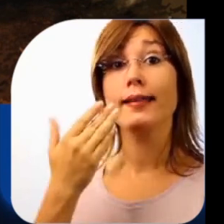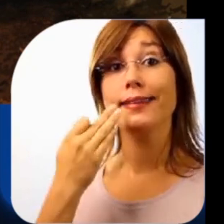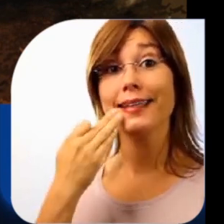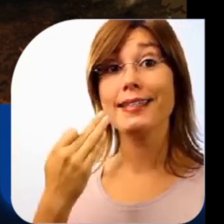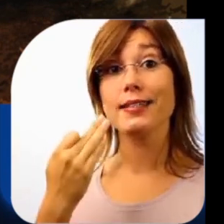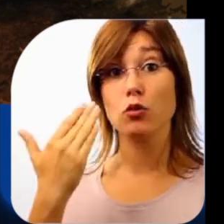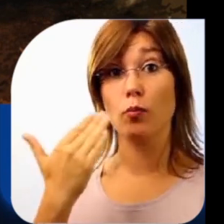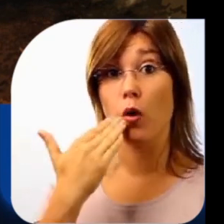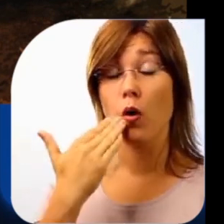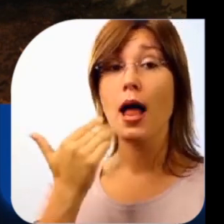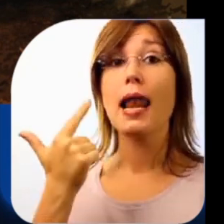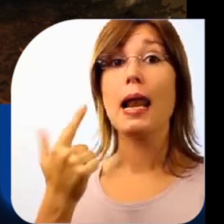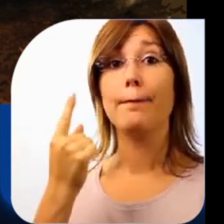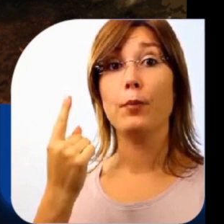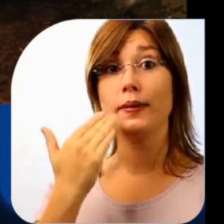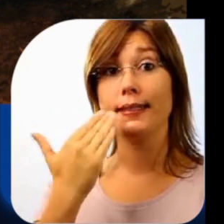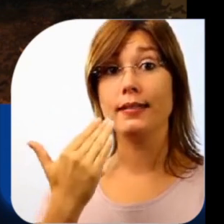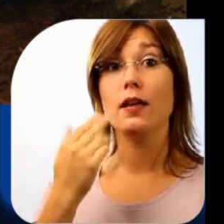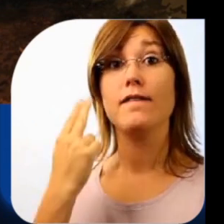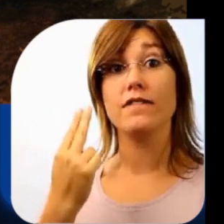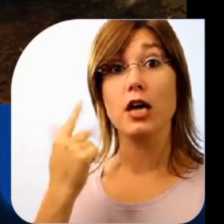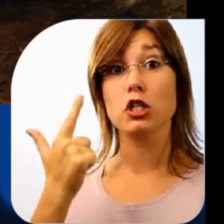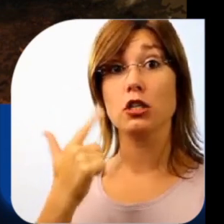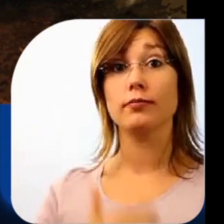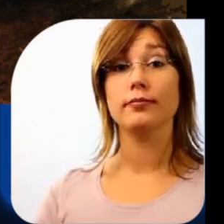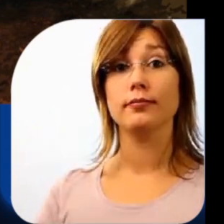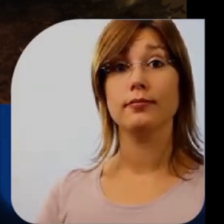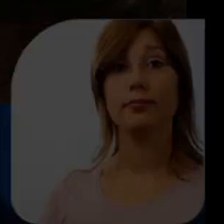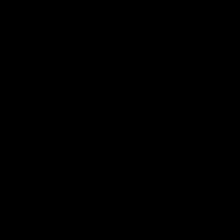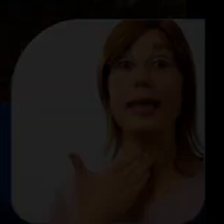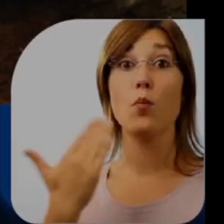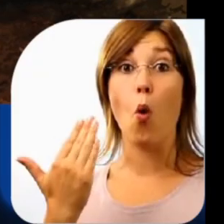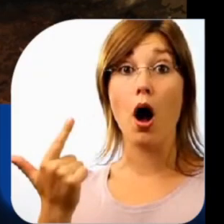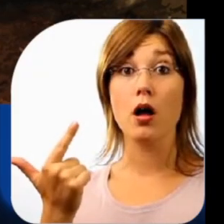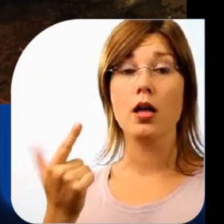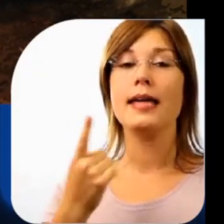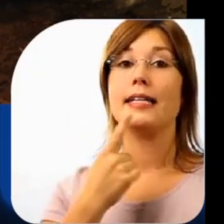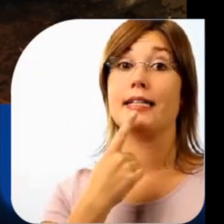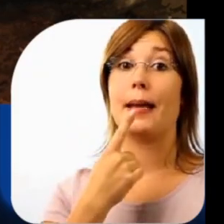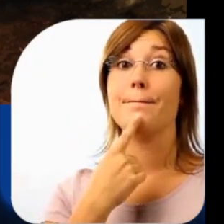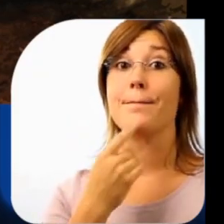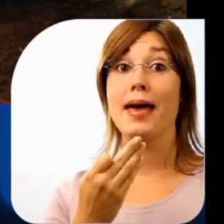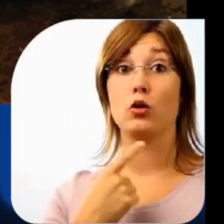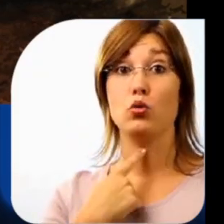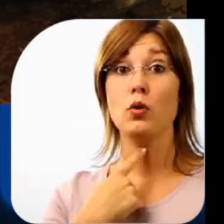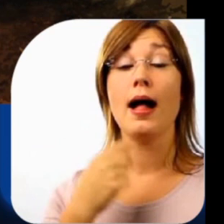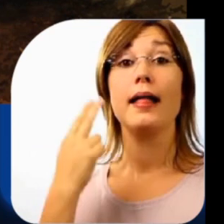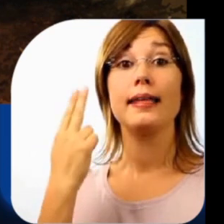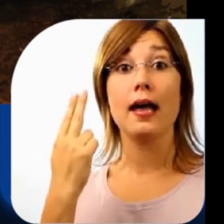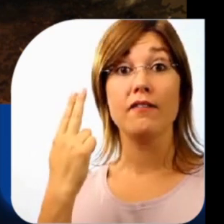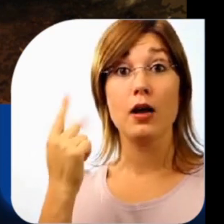répondit tristement la petite vache. Et moi, j'ai